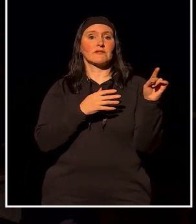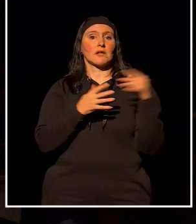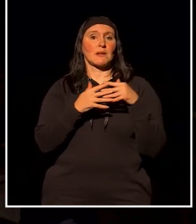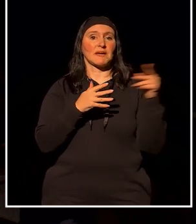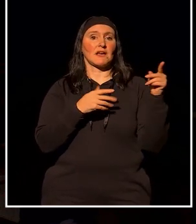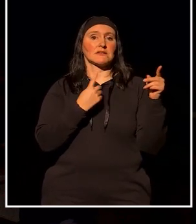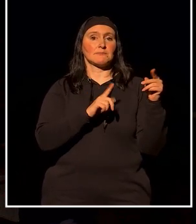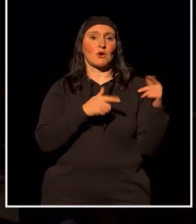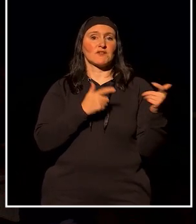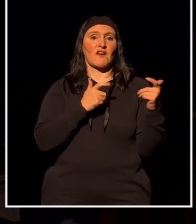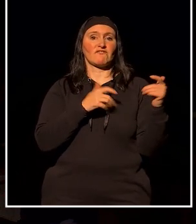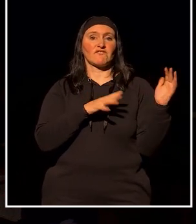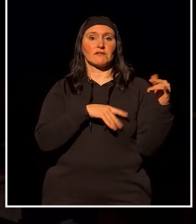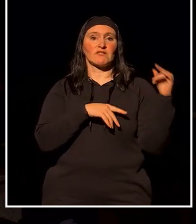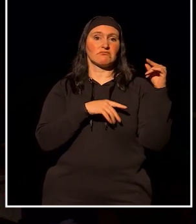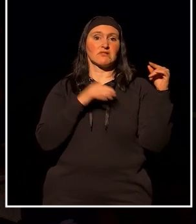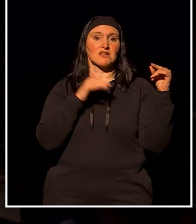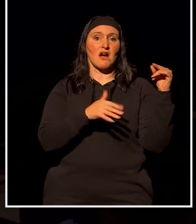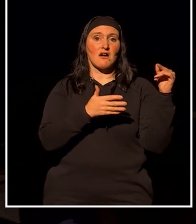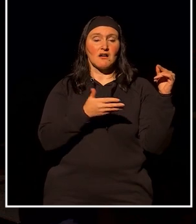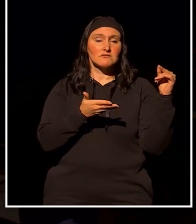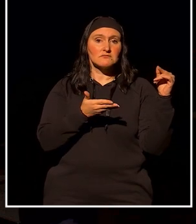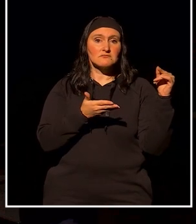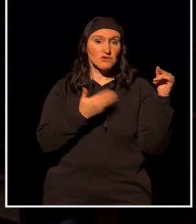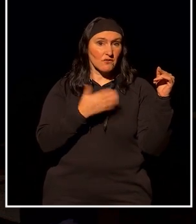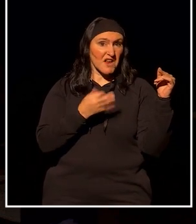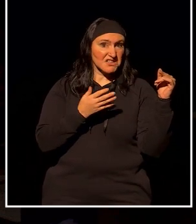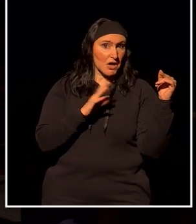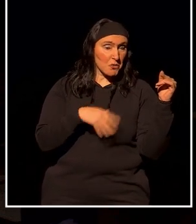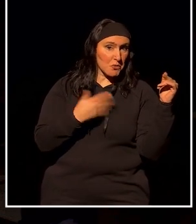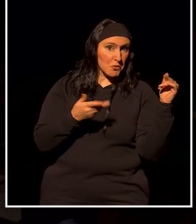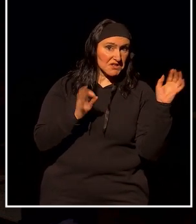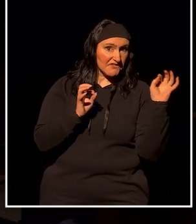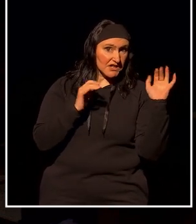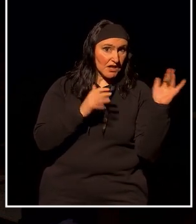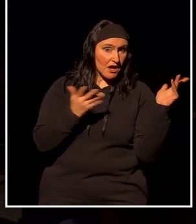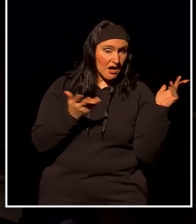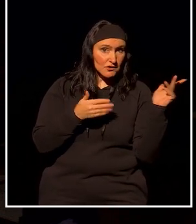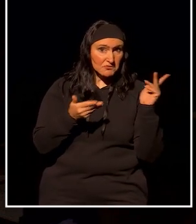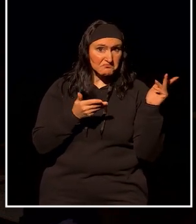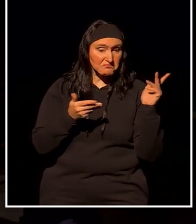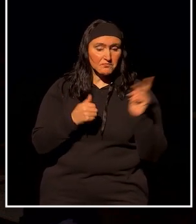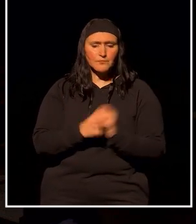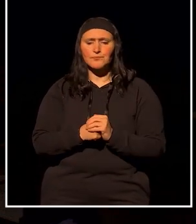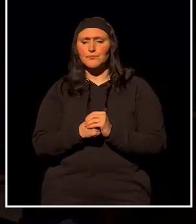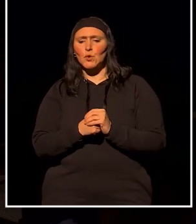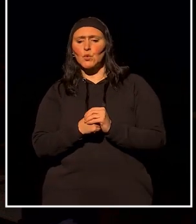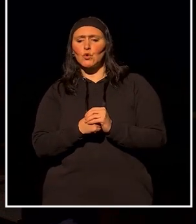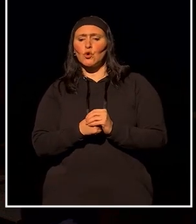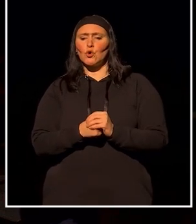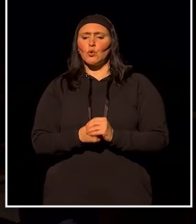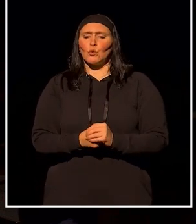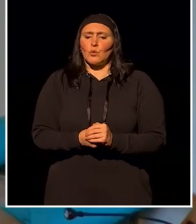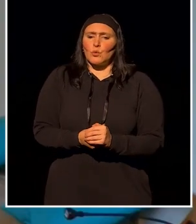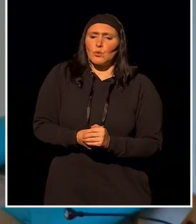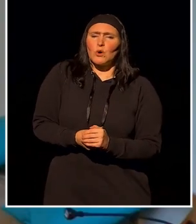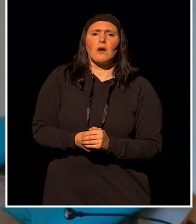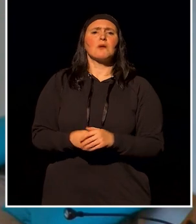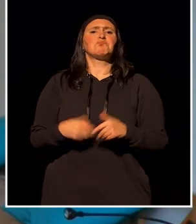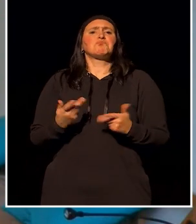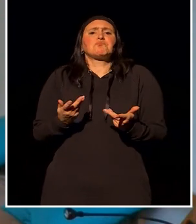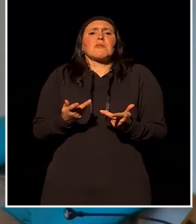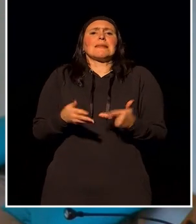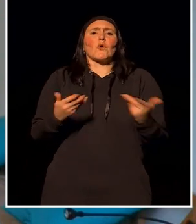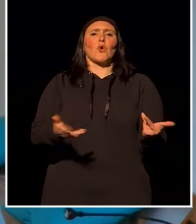Man kann vielleicht sagen, aber ich will jetzt keine Eulen oder andere Vögel nach Kassel